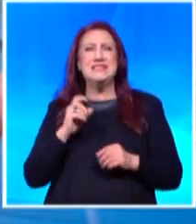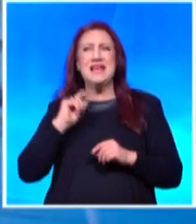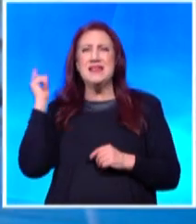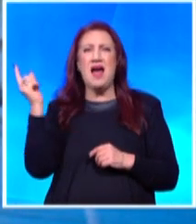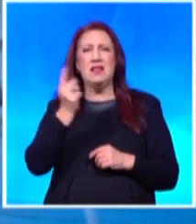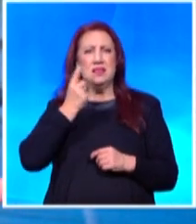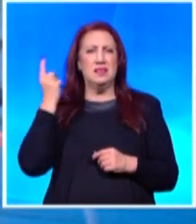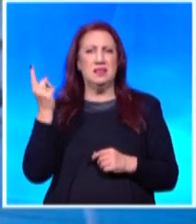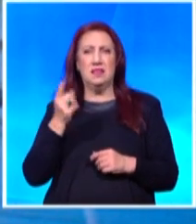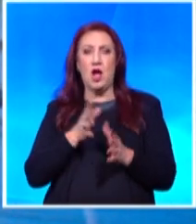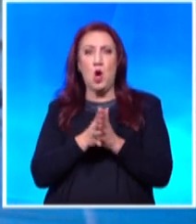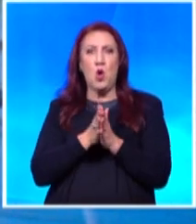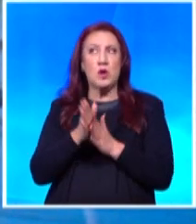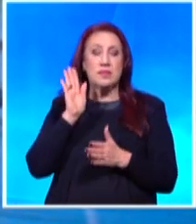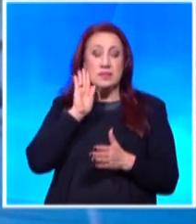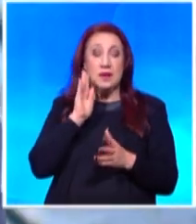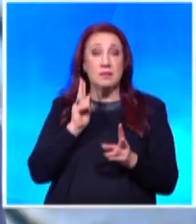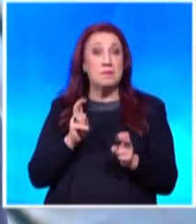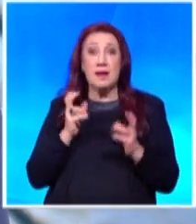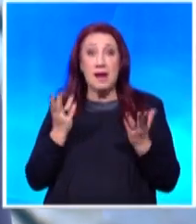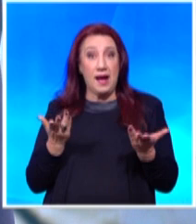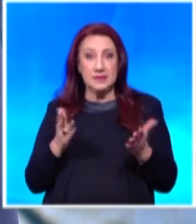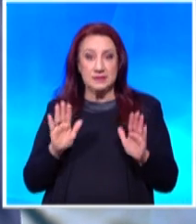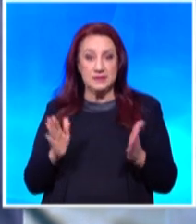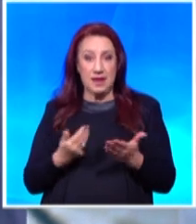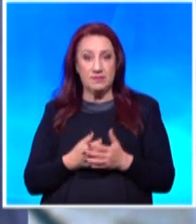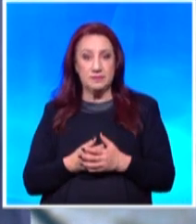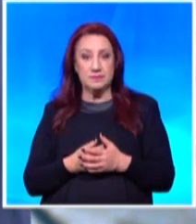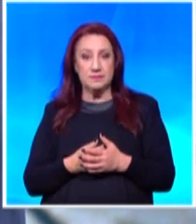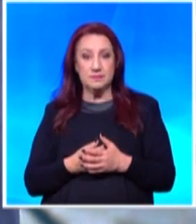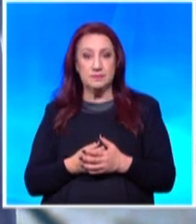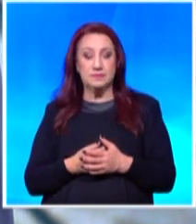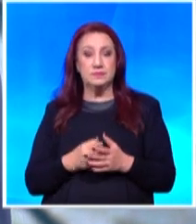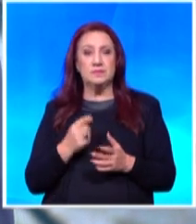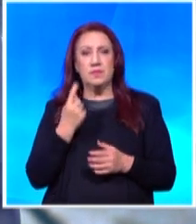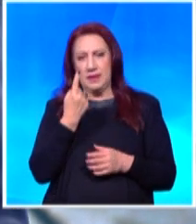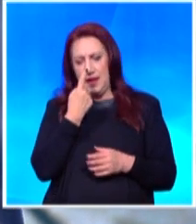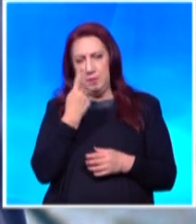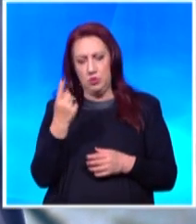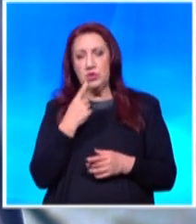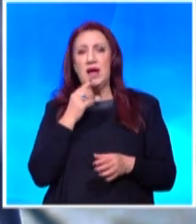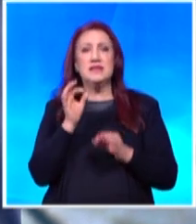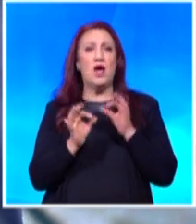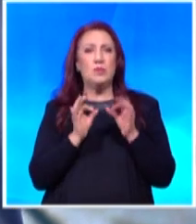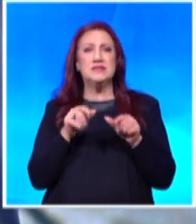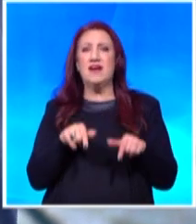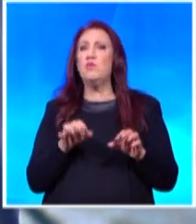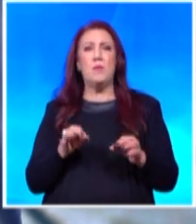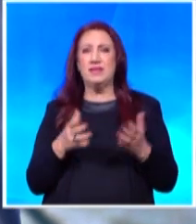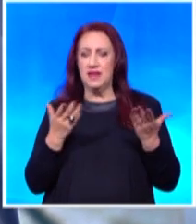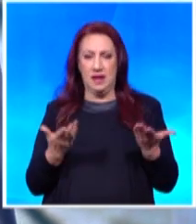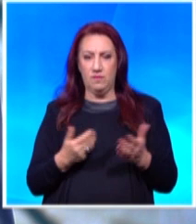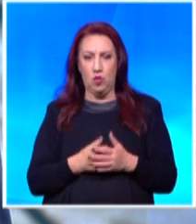бедствия. Да. Как ще се случи това? Така, само една минутка, първо да обясня в момента каква е ситуацията. В